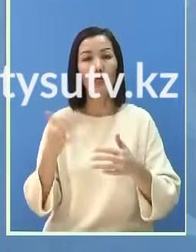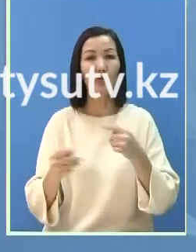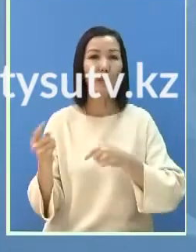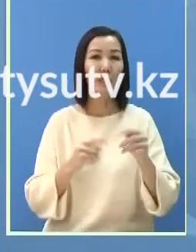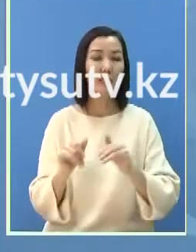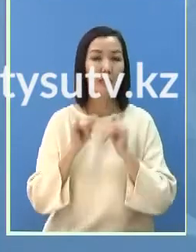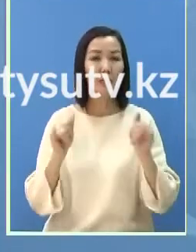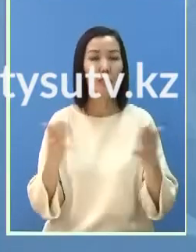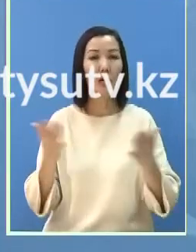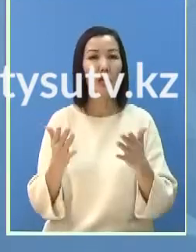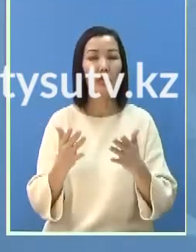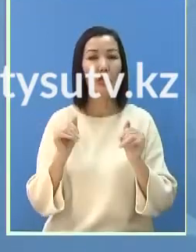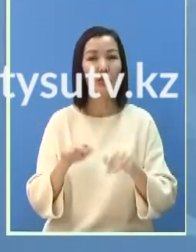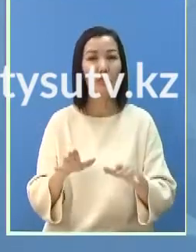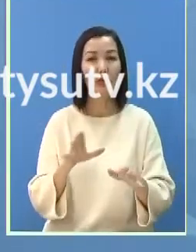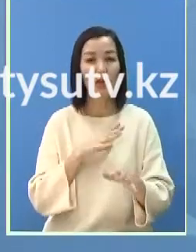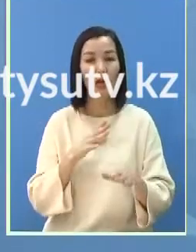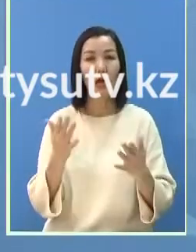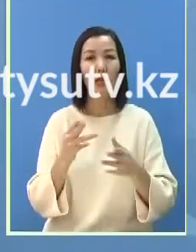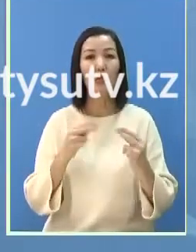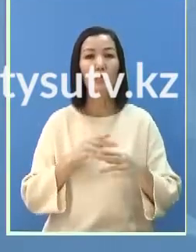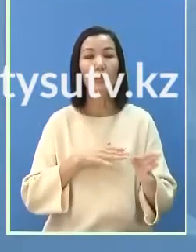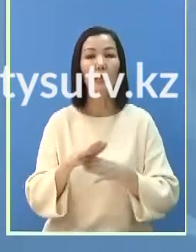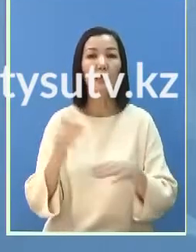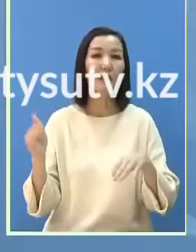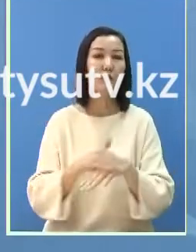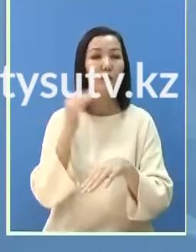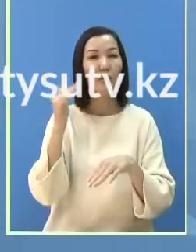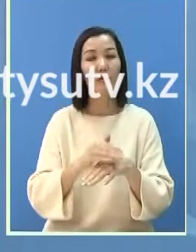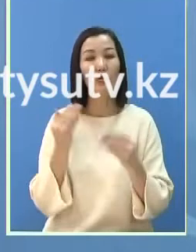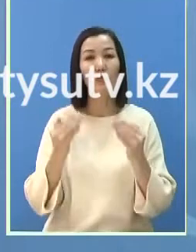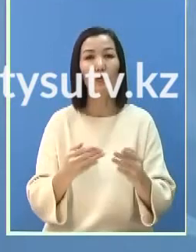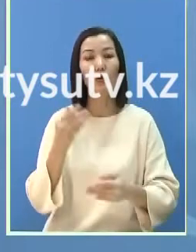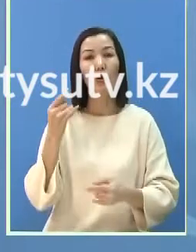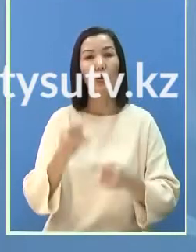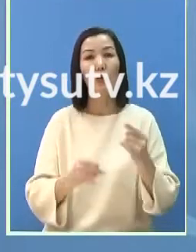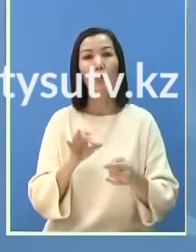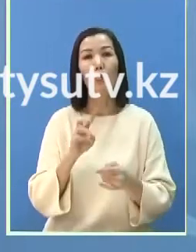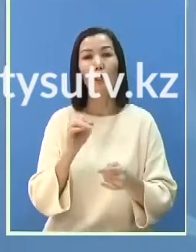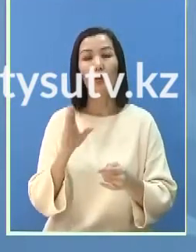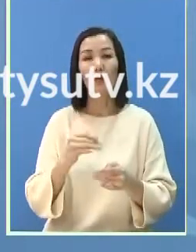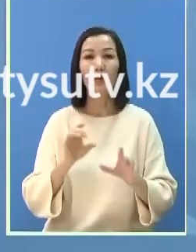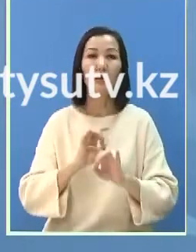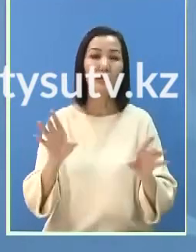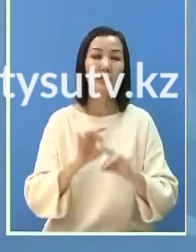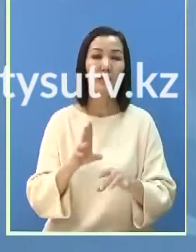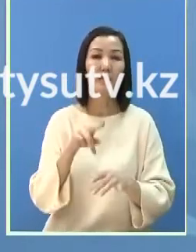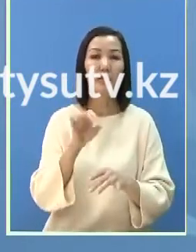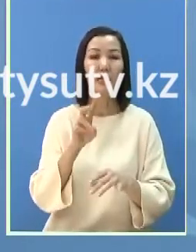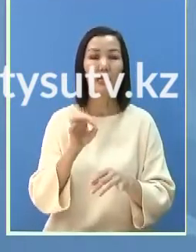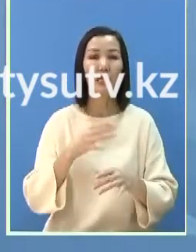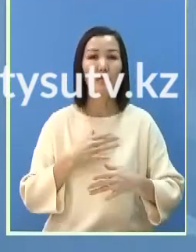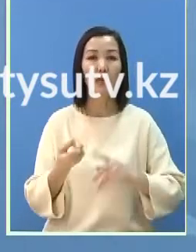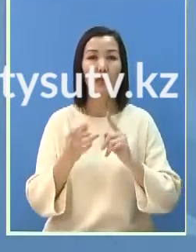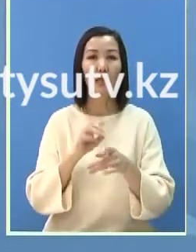бизнесті дамытуға қандай қадамдар жасалып жатыр? Қайырлы кеш, қымбатты көрермен. Эфирде бүгін хабары, студияда журналист Таньяр Болысбекұлы,